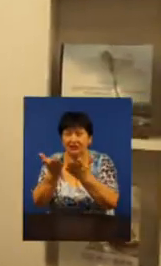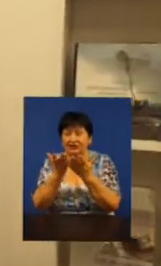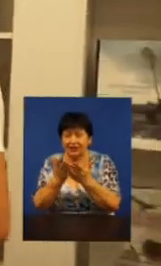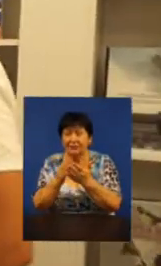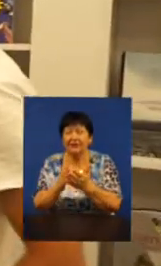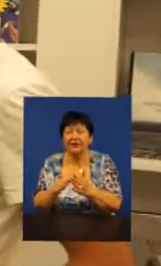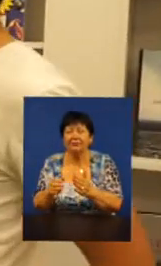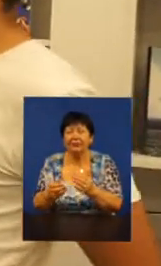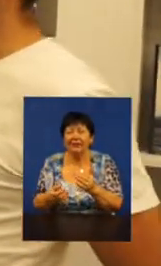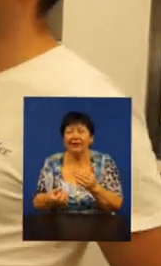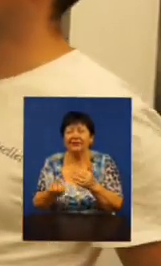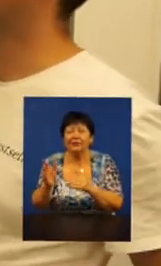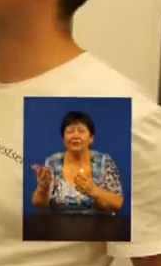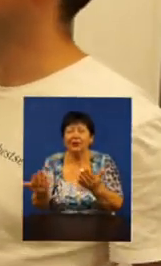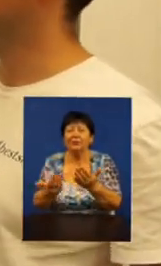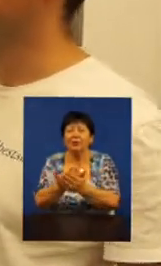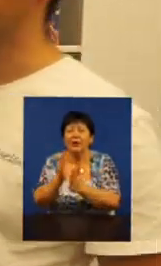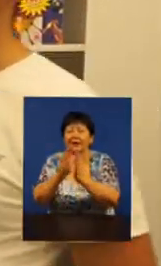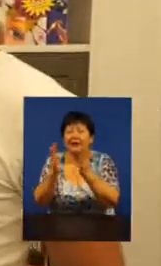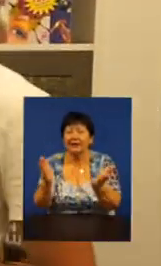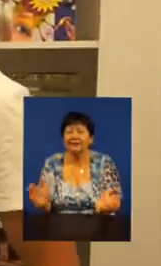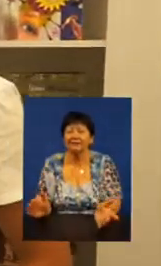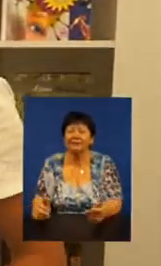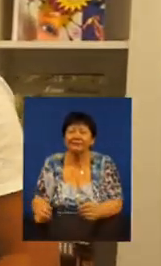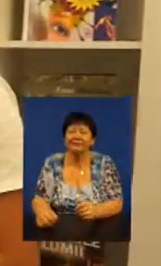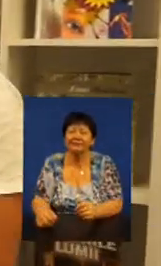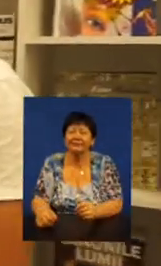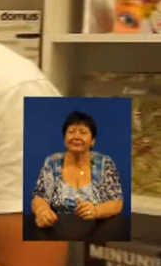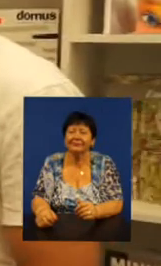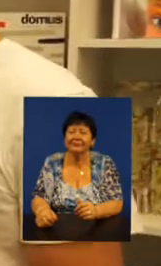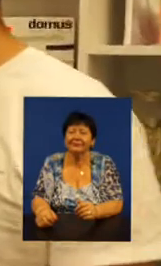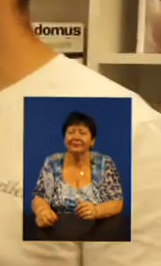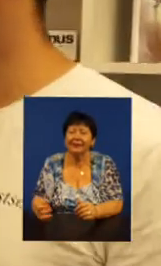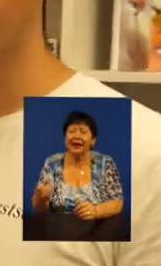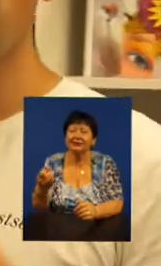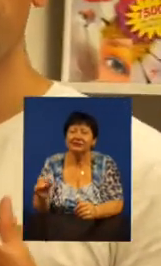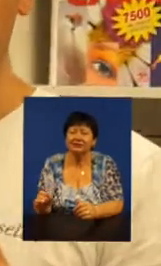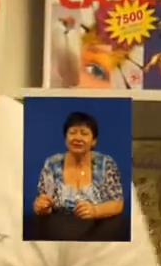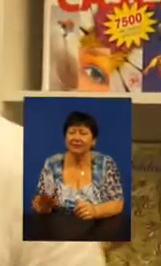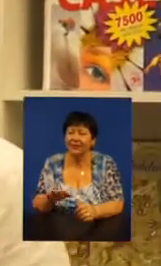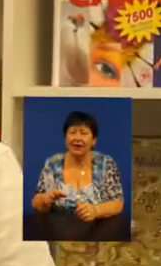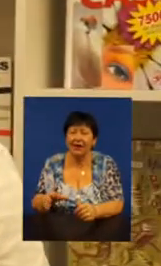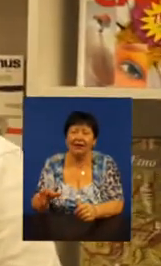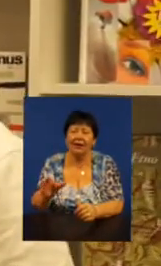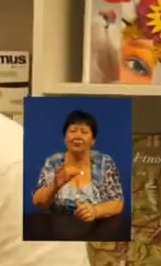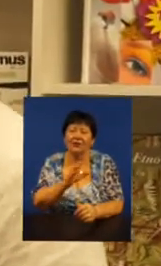noi, povești noi, istorii noi și să ne îmbogățim